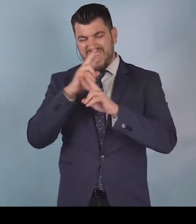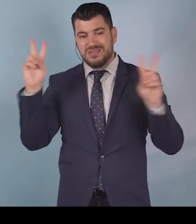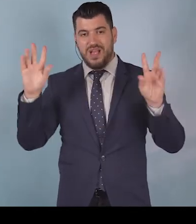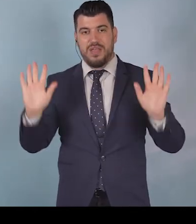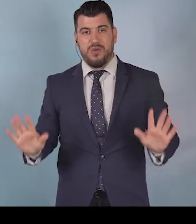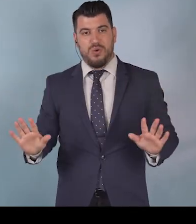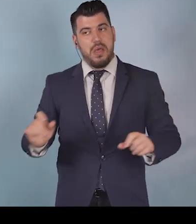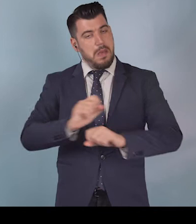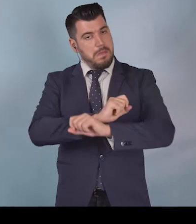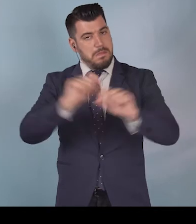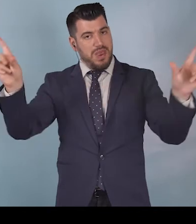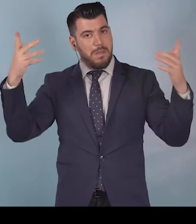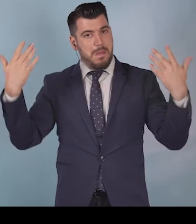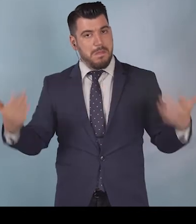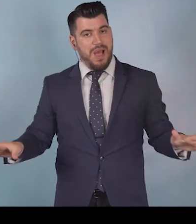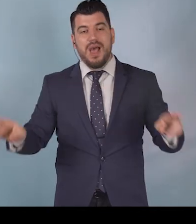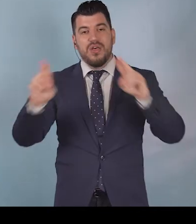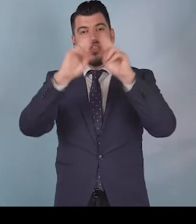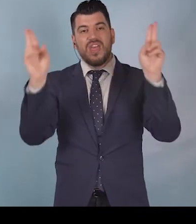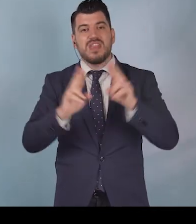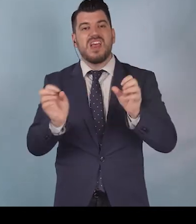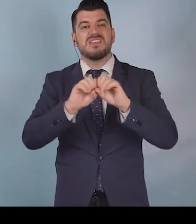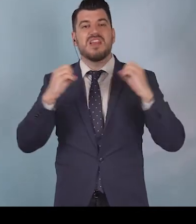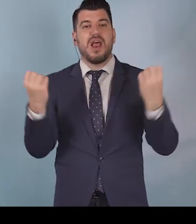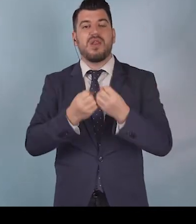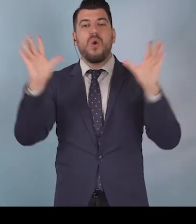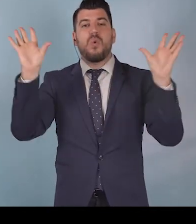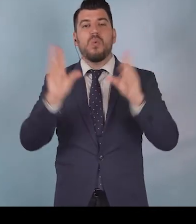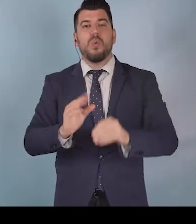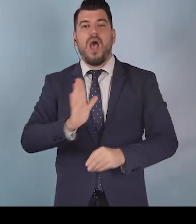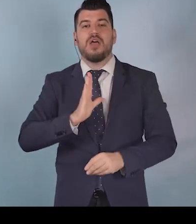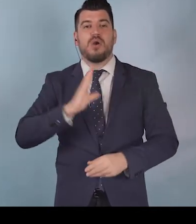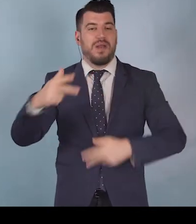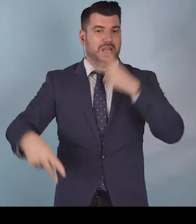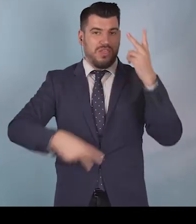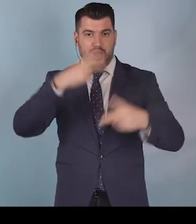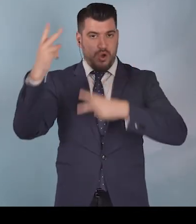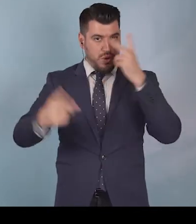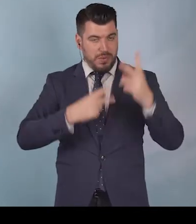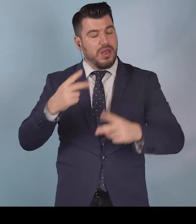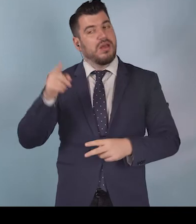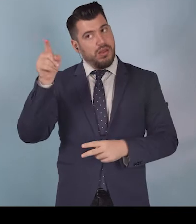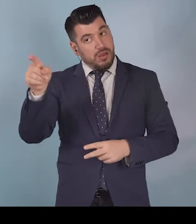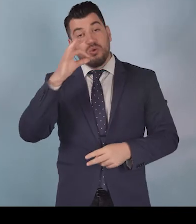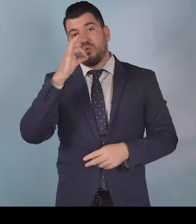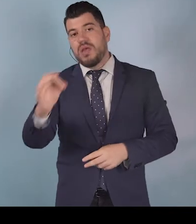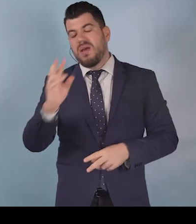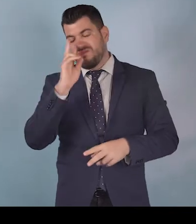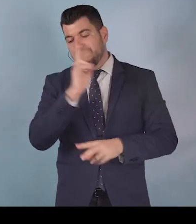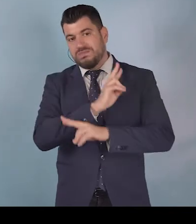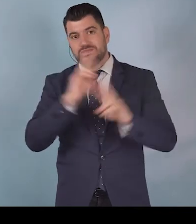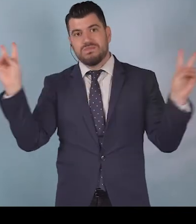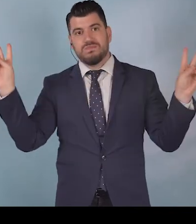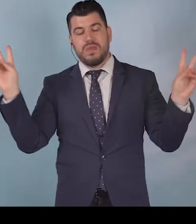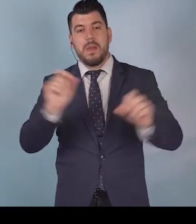τέτοια, δεν υπάρχει τέτοια περίπτωση. Έτσι να το χαρεί. Όχι, και ίσα ίσα νομίζω ότι ο Πρωθυπουργός ο ίδιος είναι σαφής